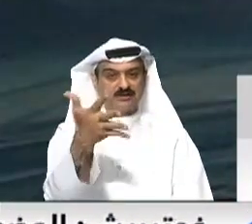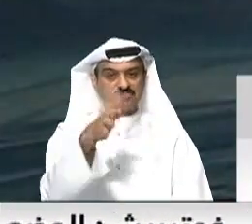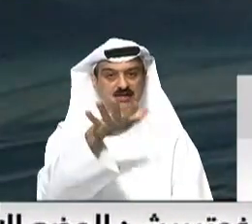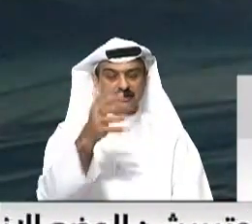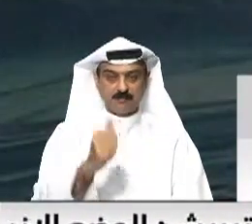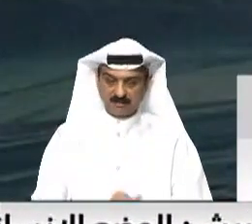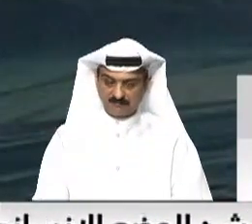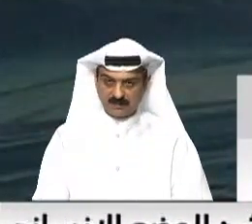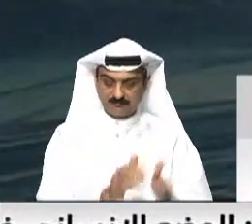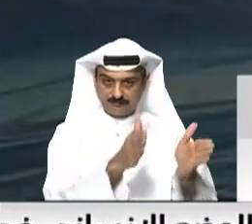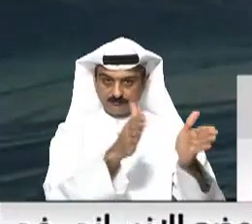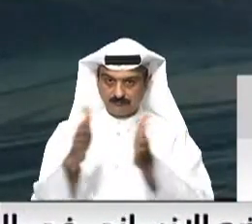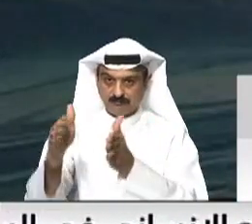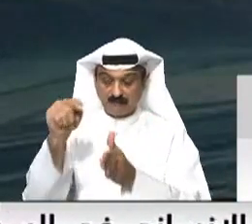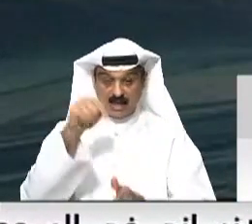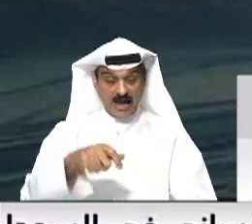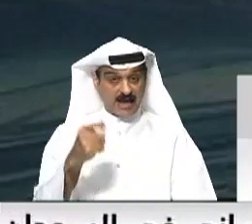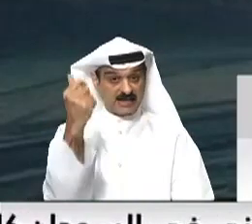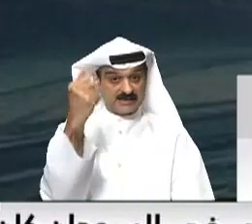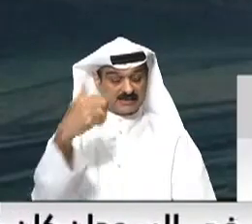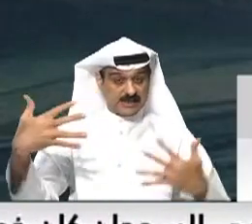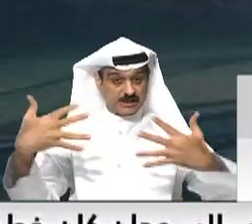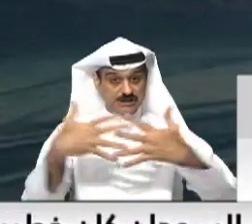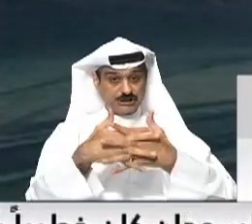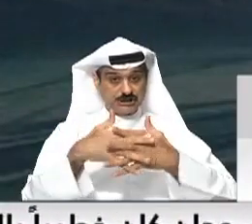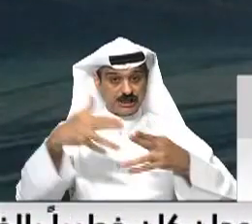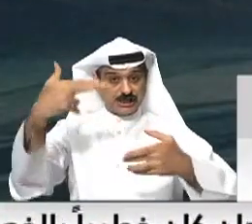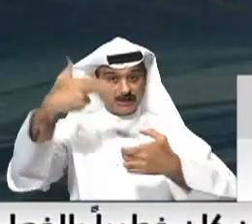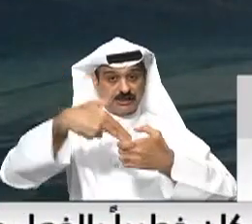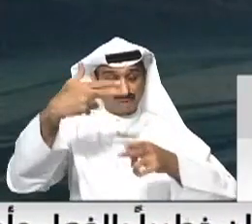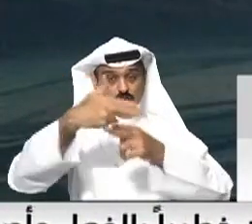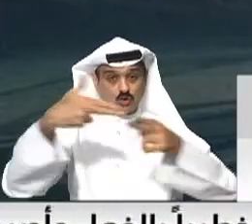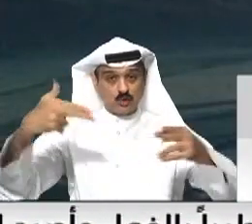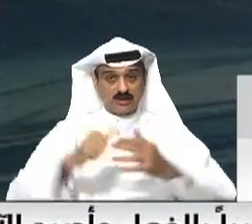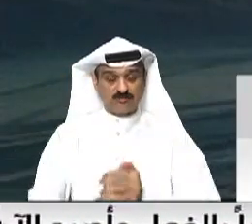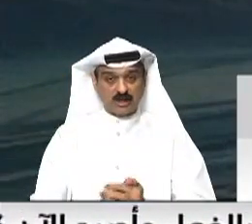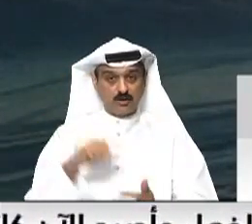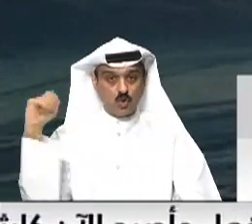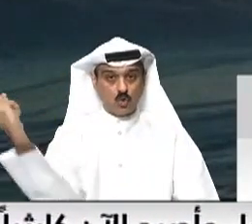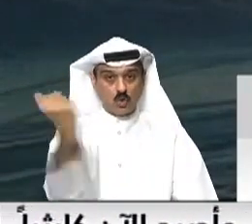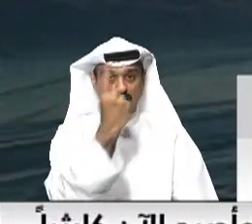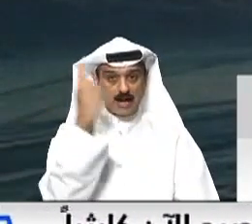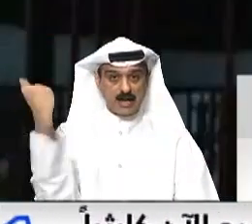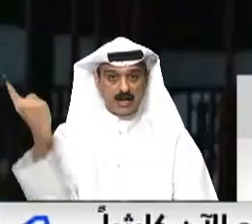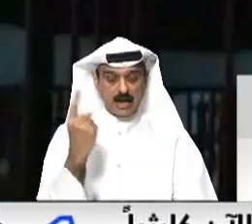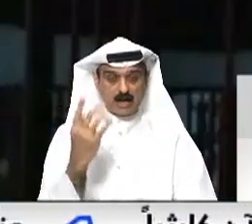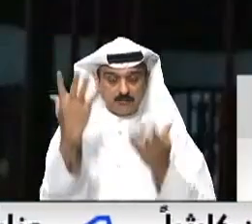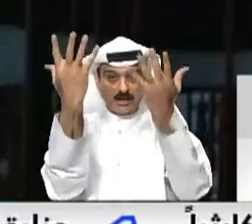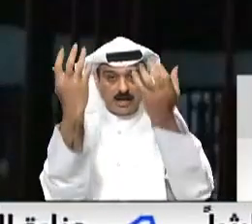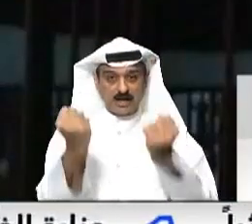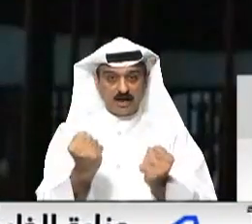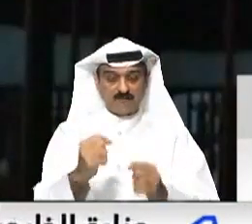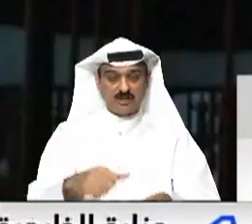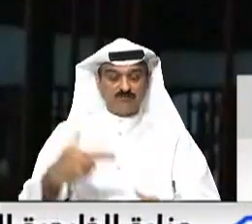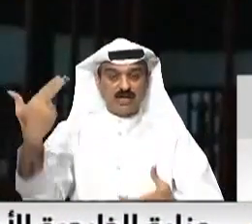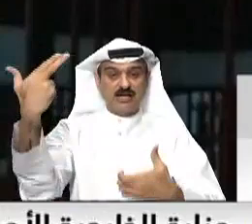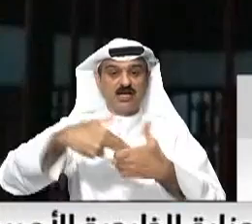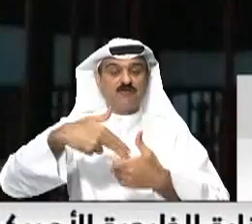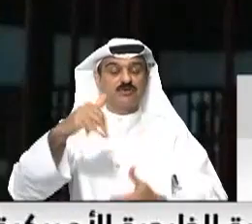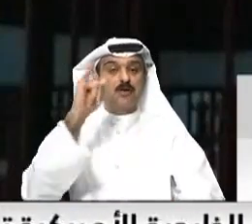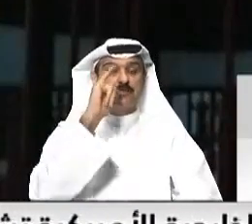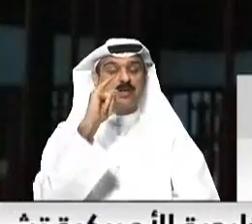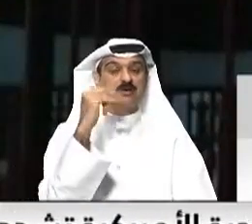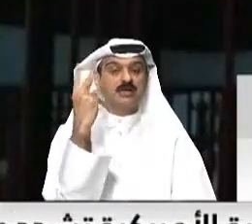للبرميل وفقا للسعر المعلن من مؤسسه البترول الكويتيه وفي الاسواق العالميه انخفضت العقود الاجله